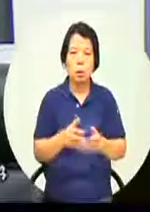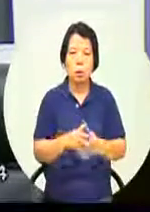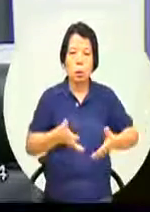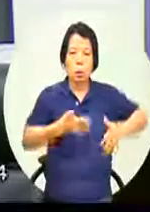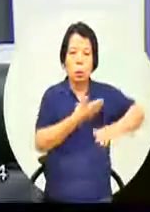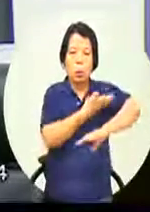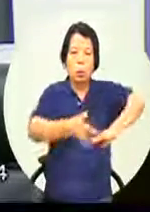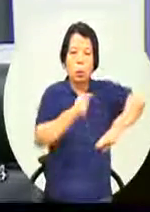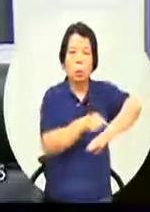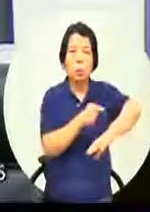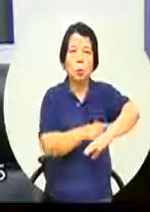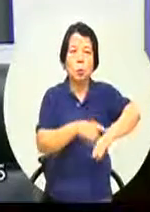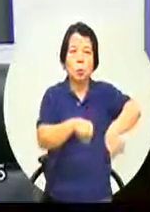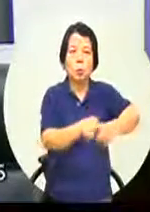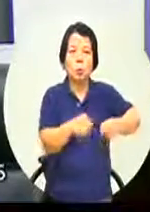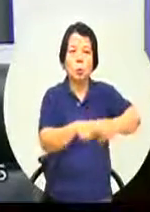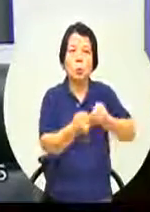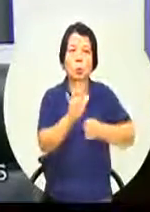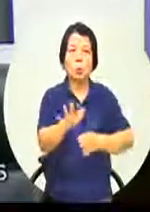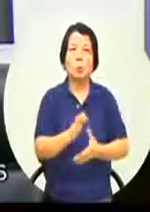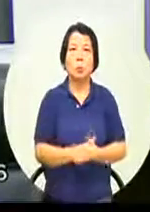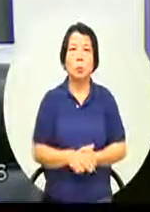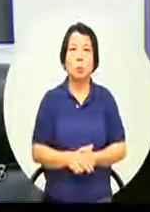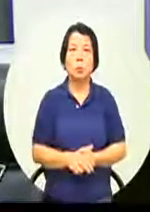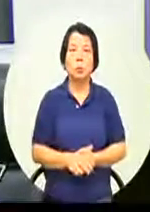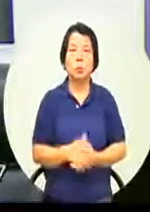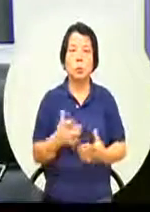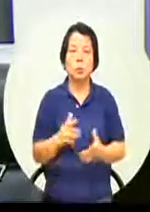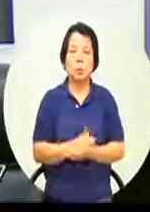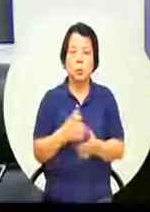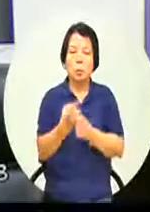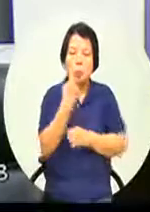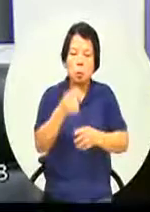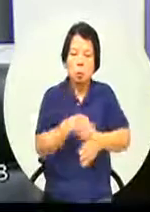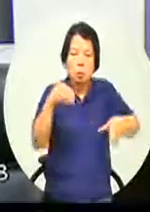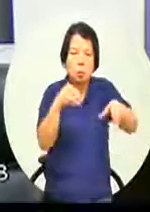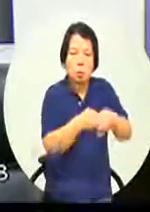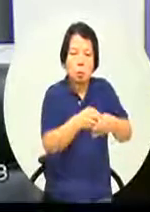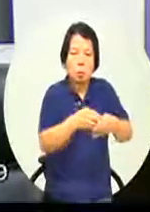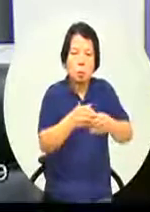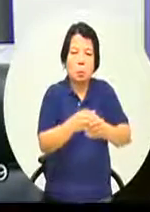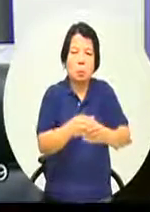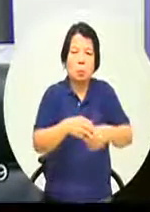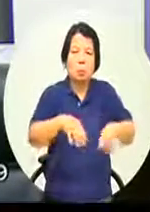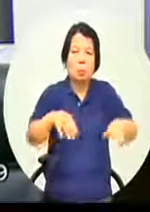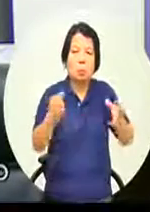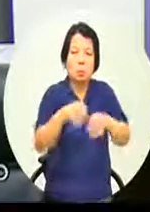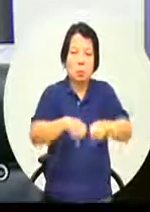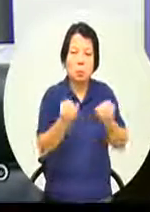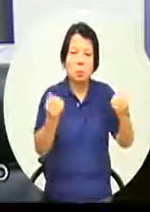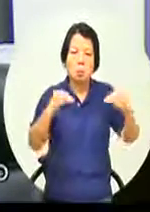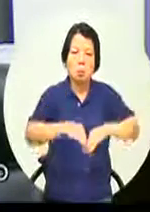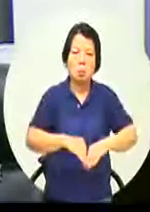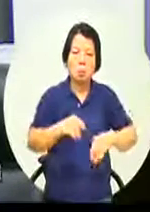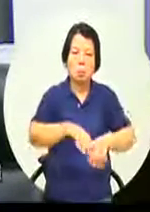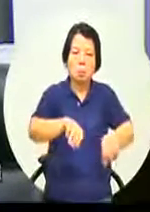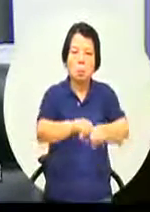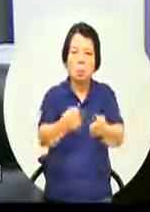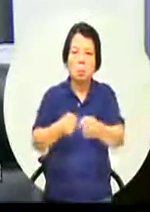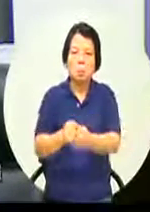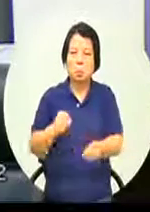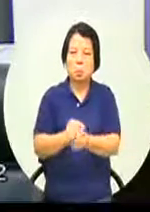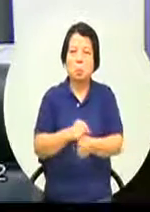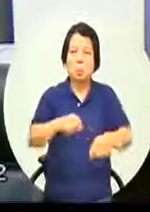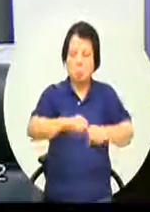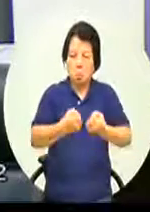是有塌陷，哦，那也因为堵塞塌陷，哦，那真的目前破损的非常的严重，